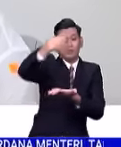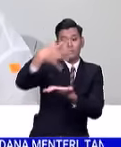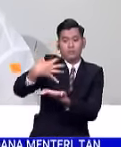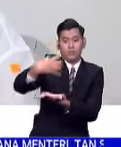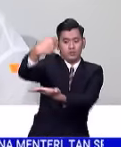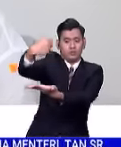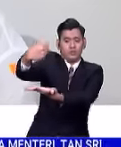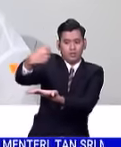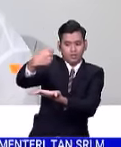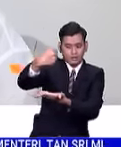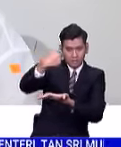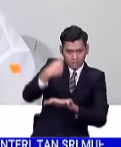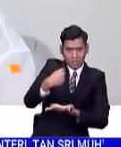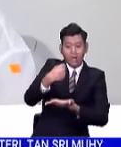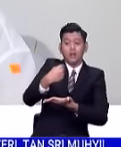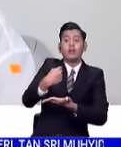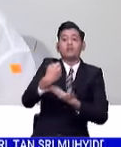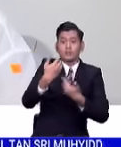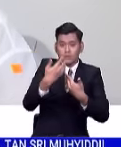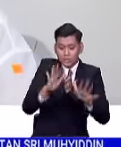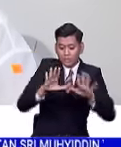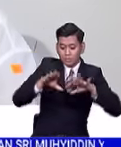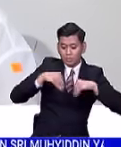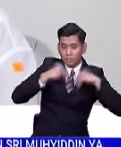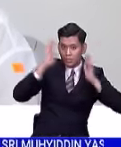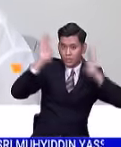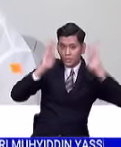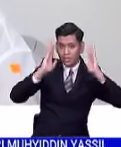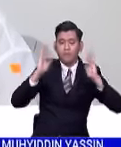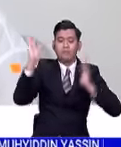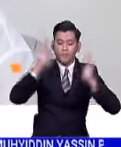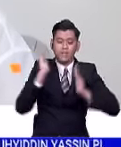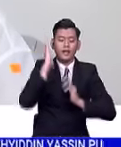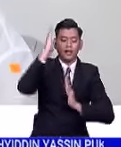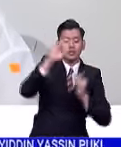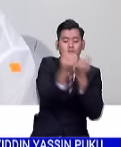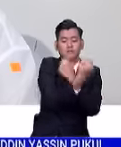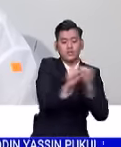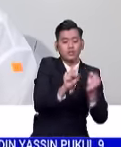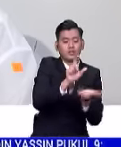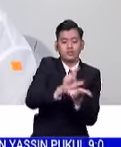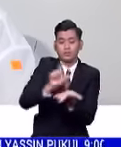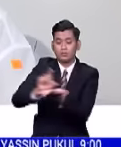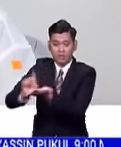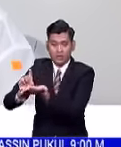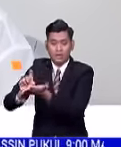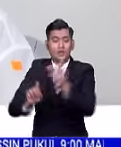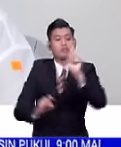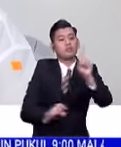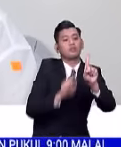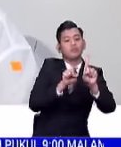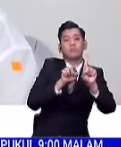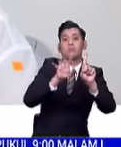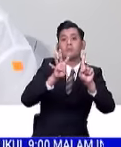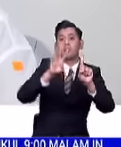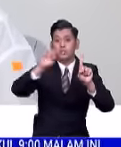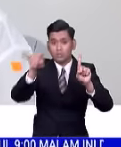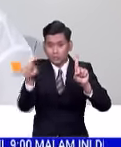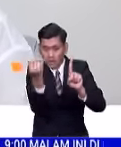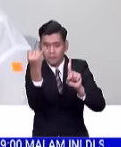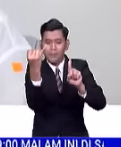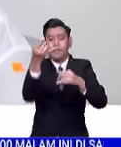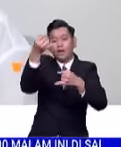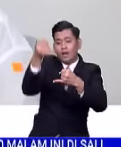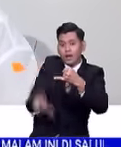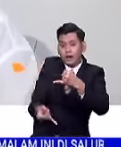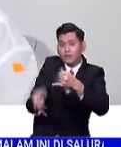Setakat hari ini yang telah pun kita import adalah sebanyak 1.4 juta. Dan pada akhir Jun nanti